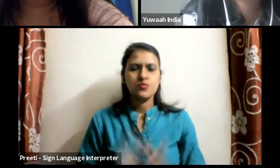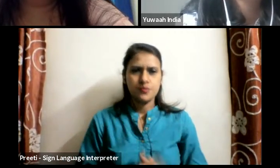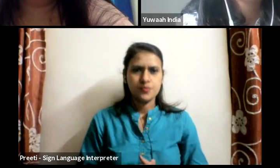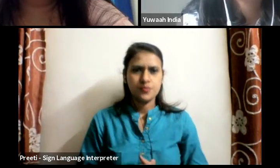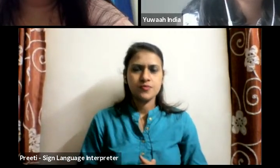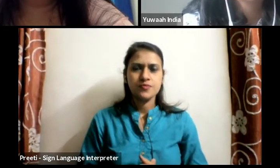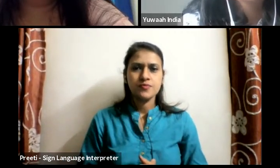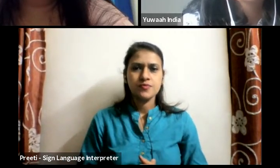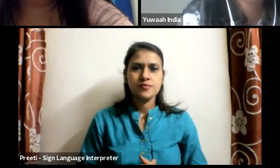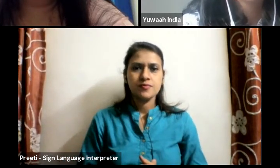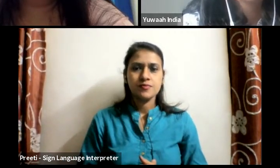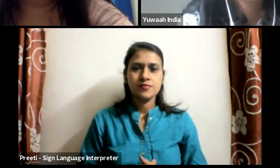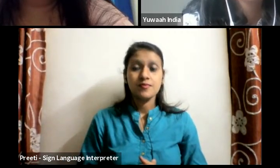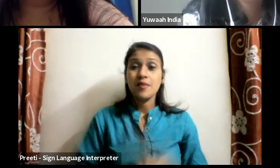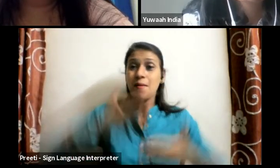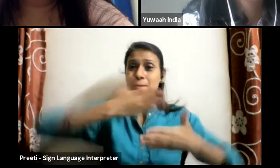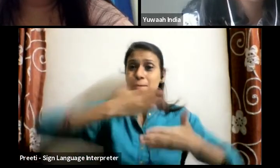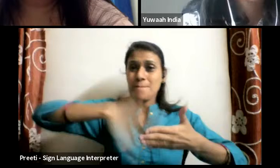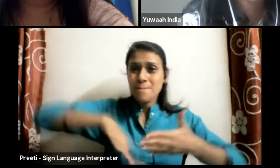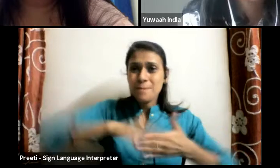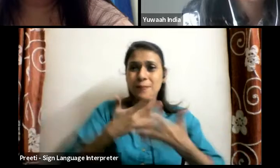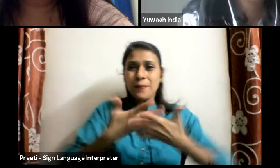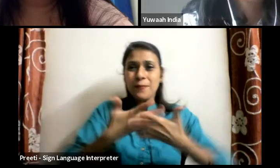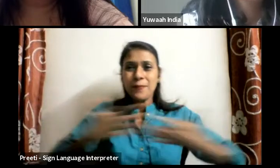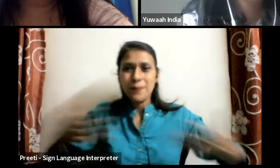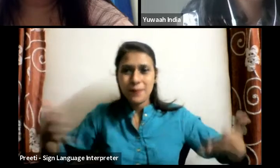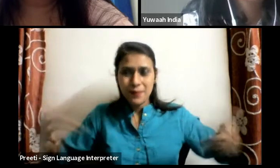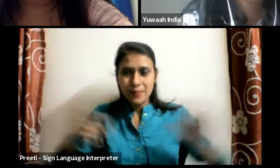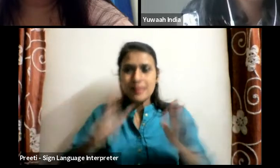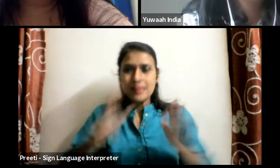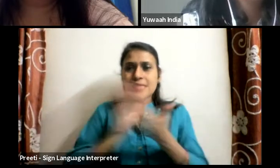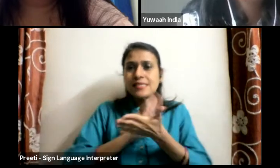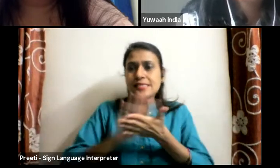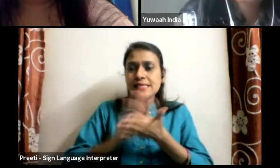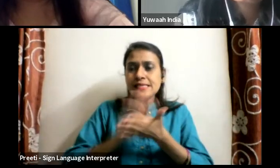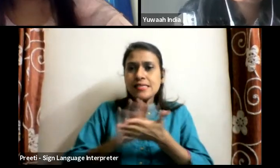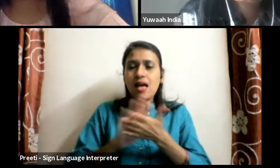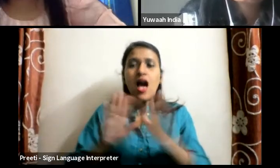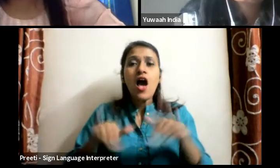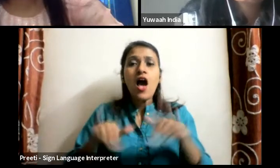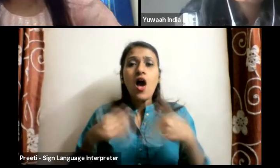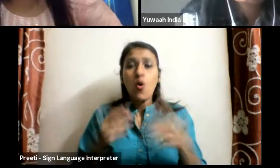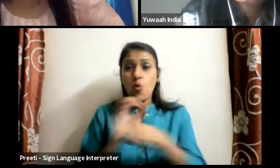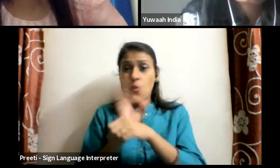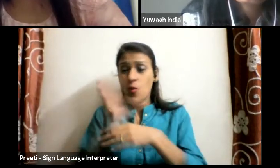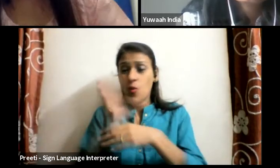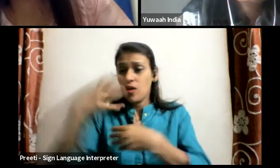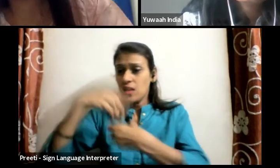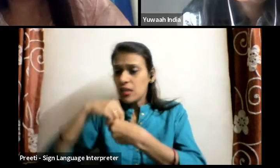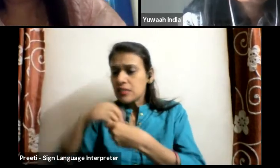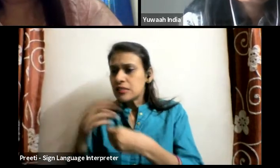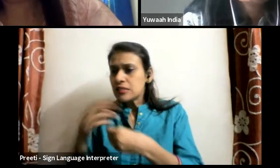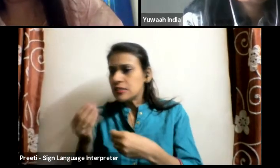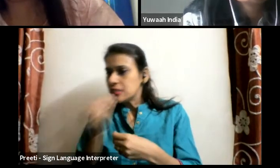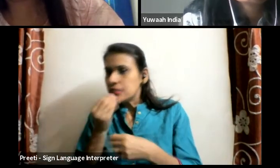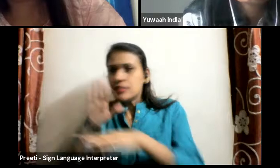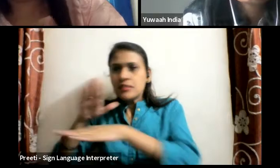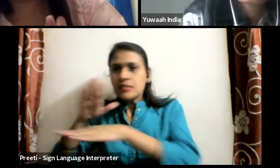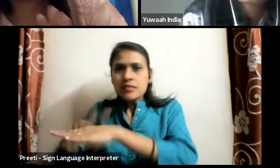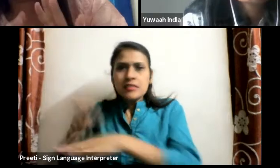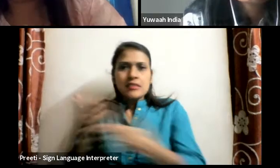अपने यूटेंसिल्स, अपने बर्तन डिसइंफेक्ट कर सकते हैं कोविड के दौरान? ओके, सो